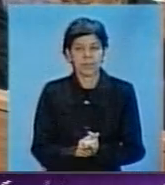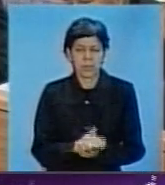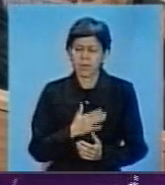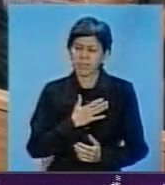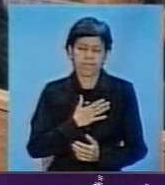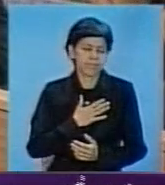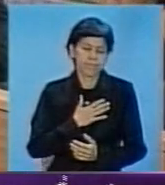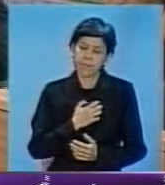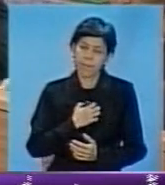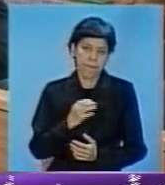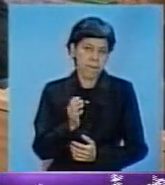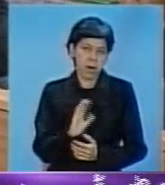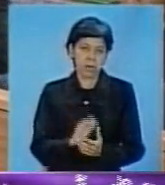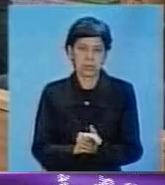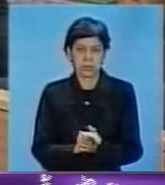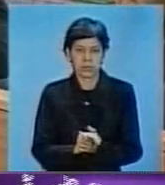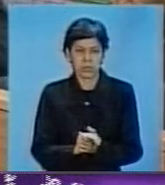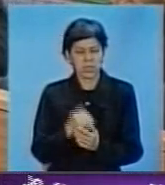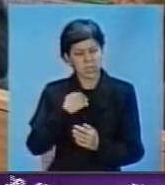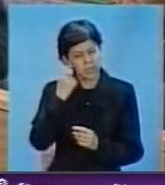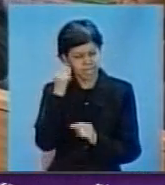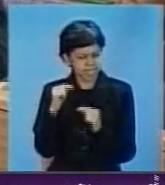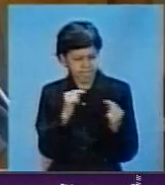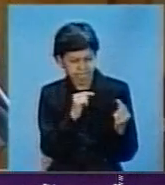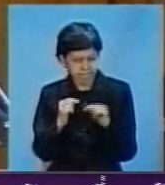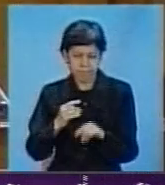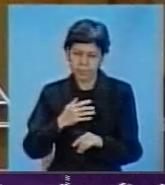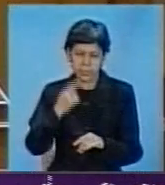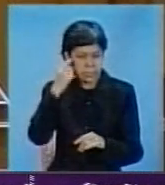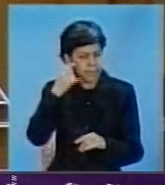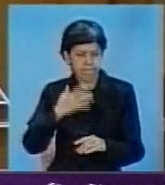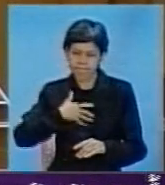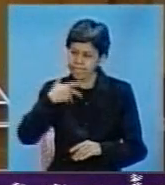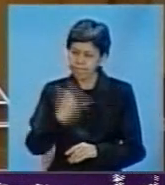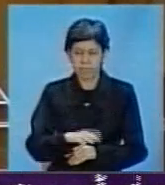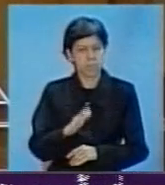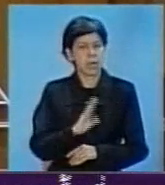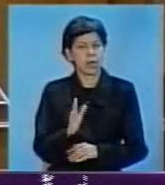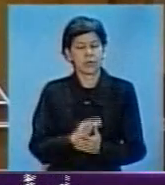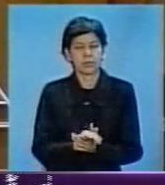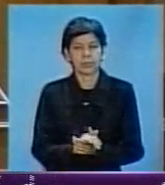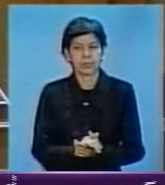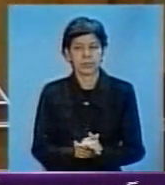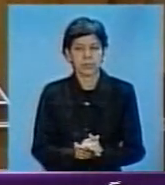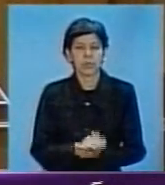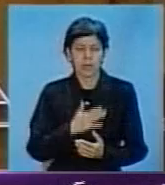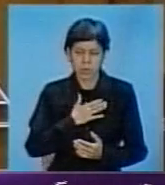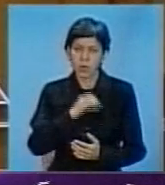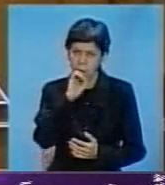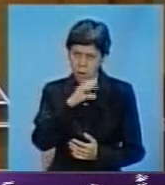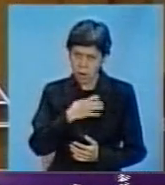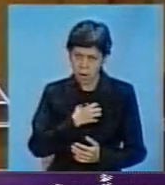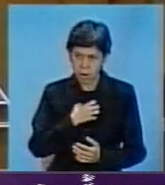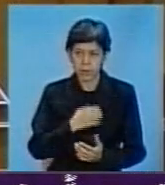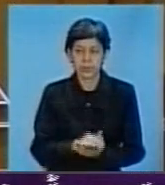ผมไม่อยากให้มีการสร้างความเข้าใจผิดหรือความเกลียดชังผมต้องย้ำอีกครั้ง